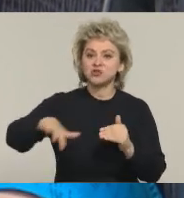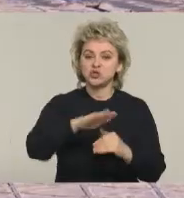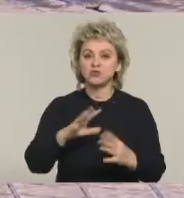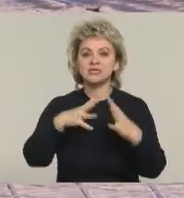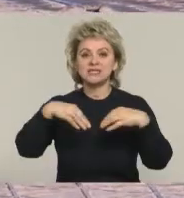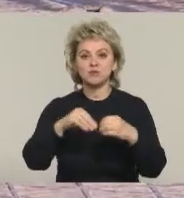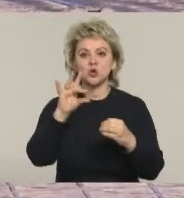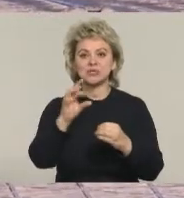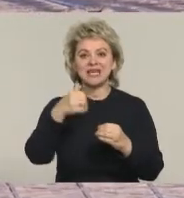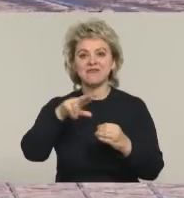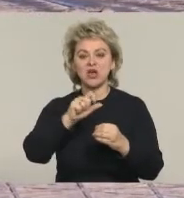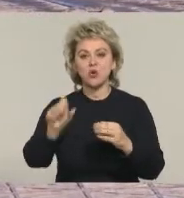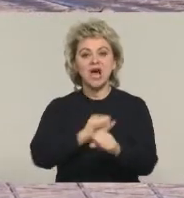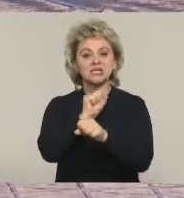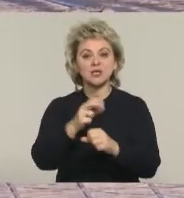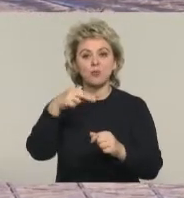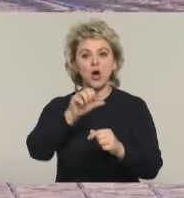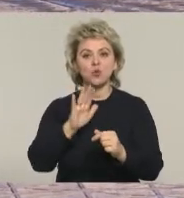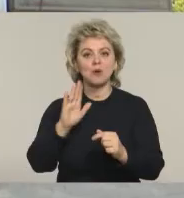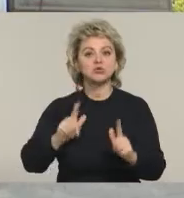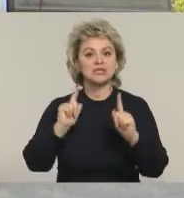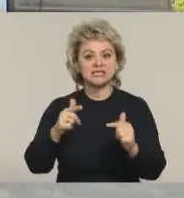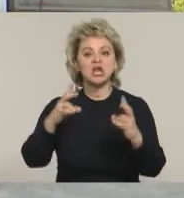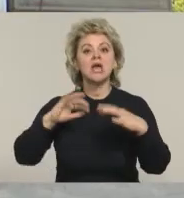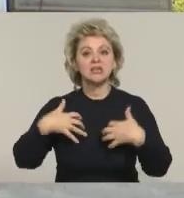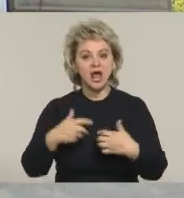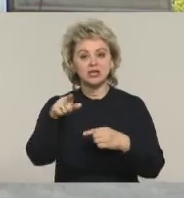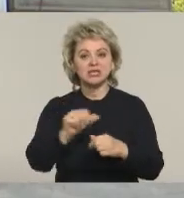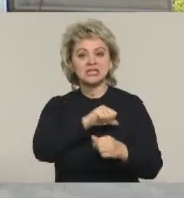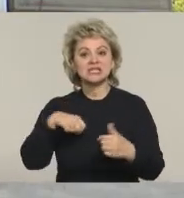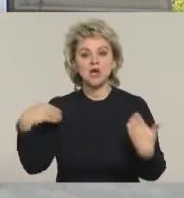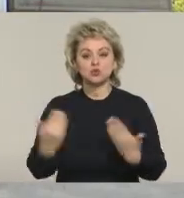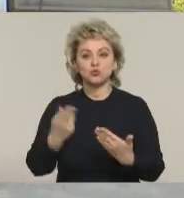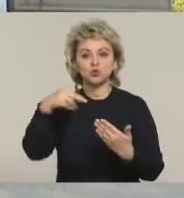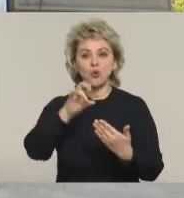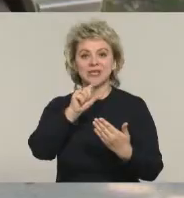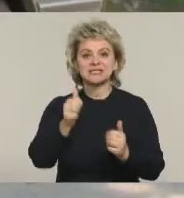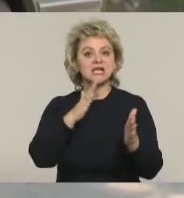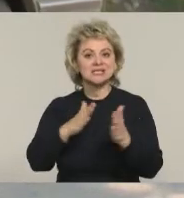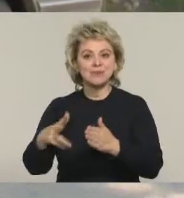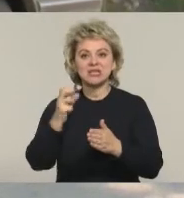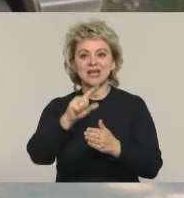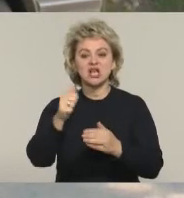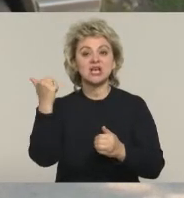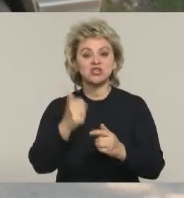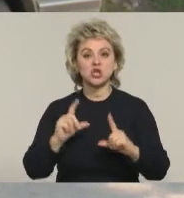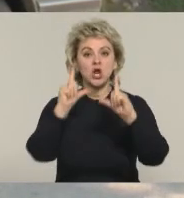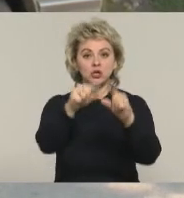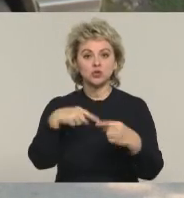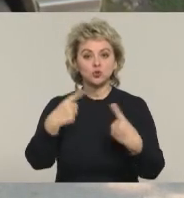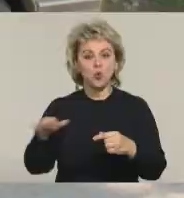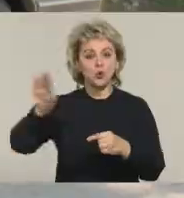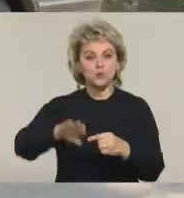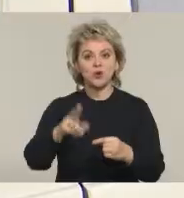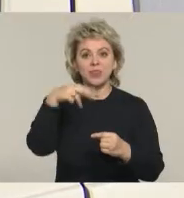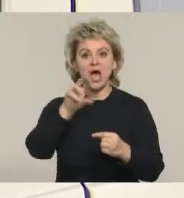семьи Руслана Иванова остановка парома станет настоящей трагедией. Сами живут в Донецке, но стабильно 3 раза в неделю ездят на тот берег